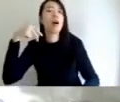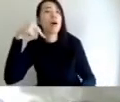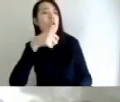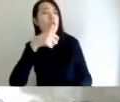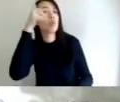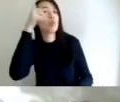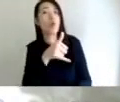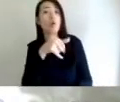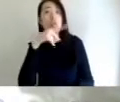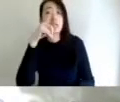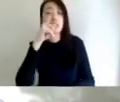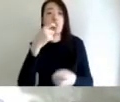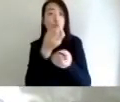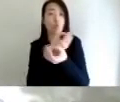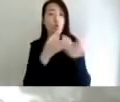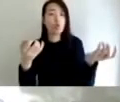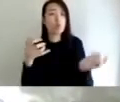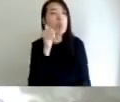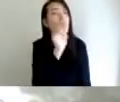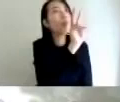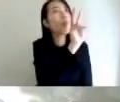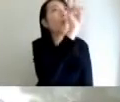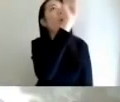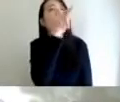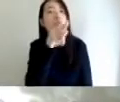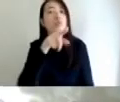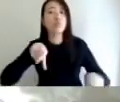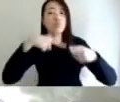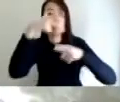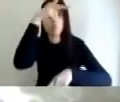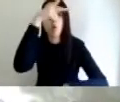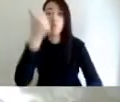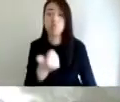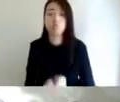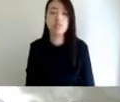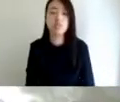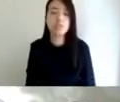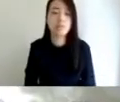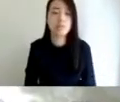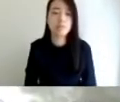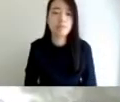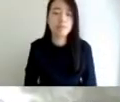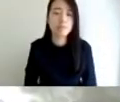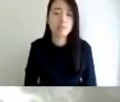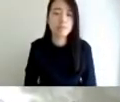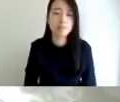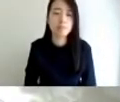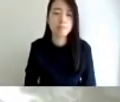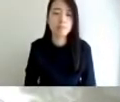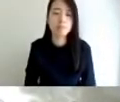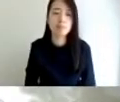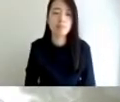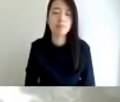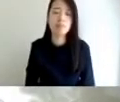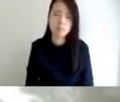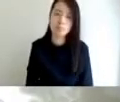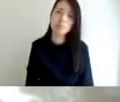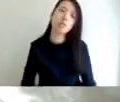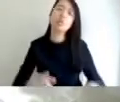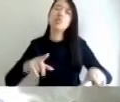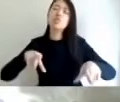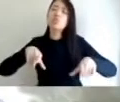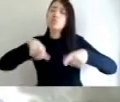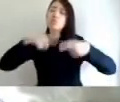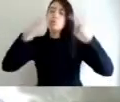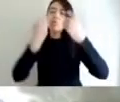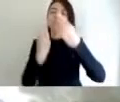呢一棵樹王啦。係啦， 點樣先可以令到樹木可以